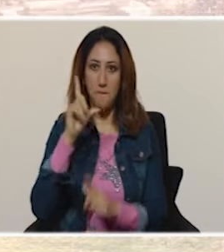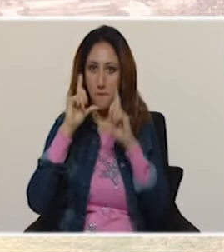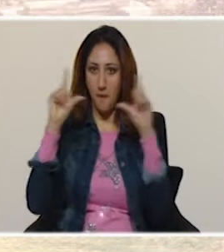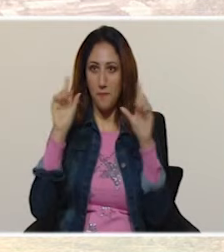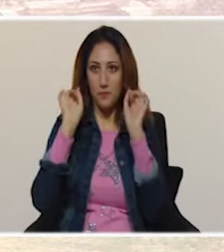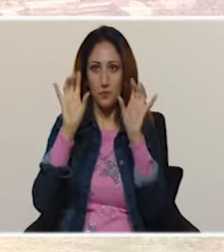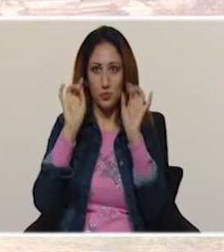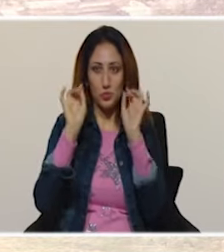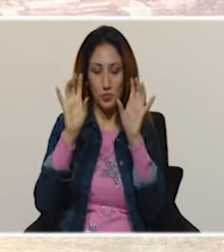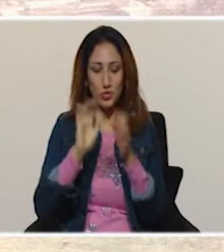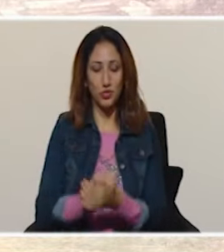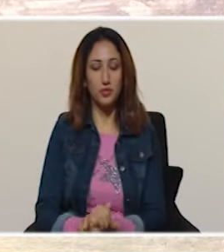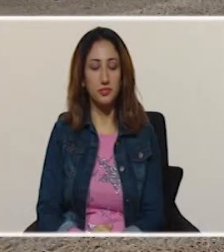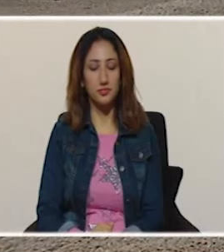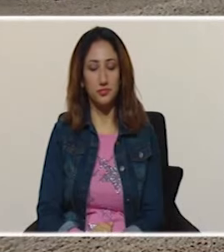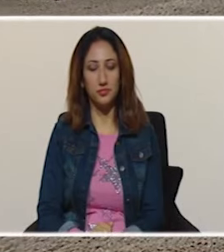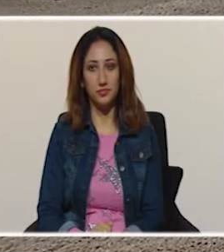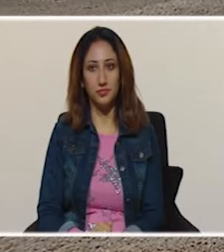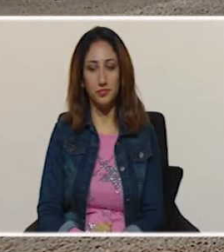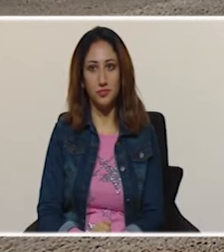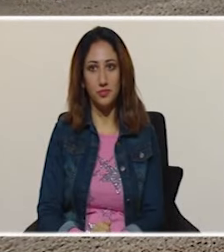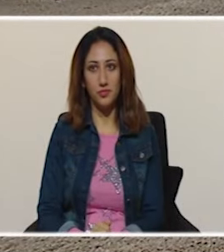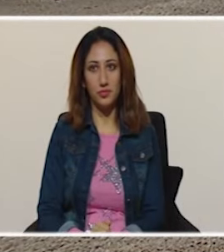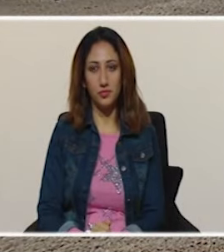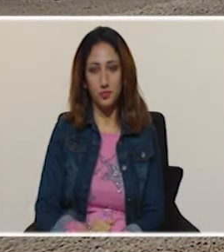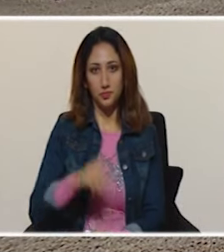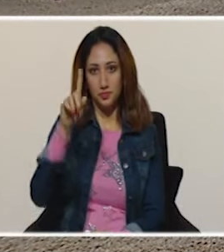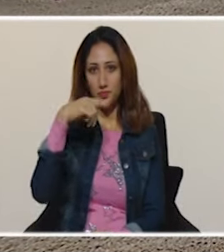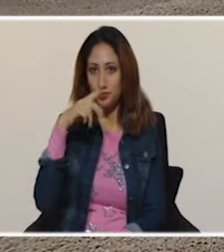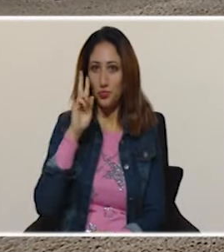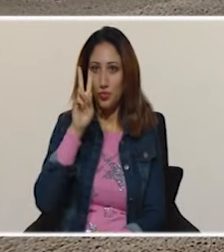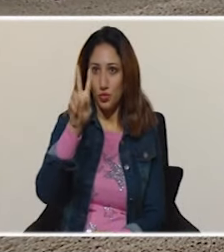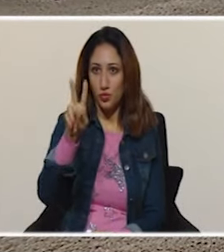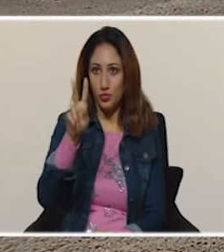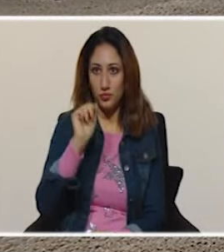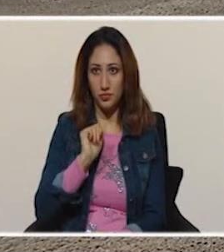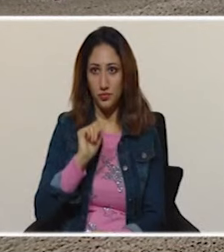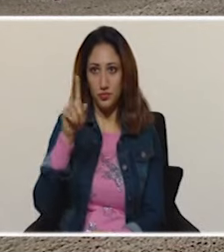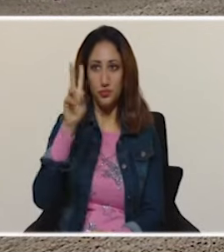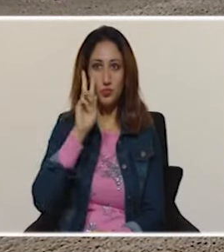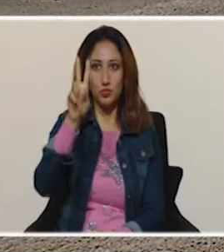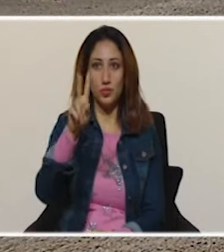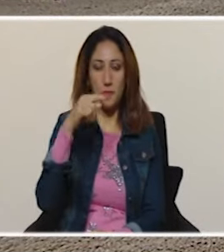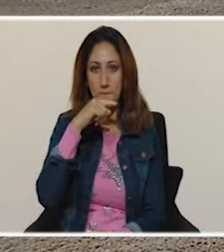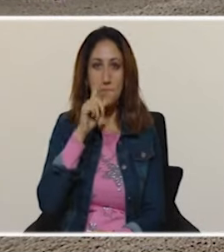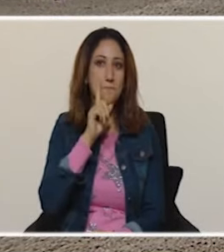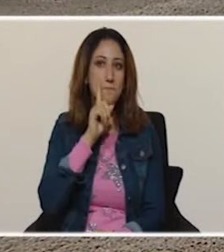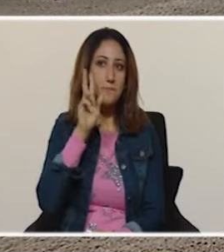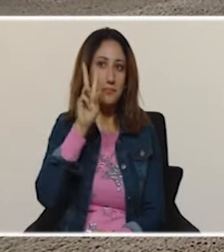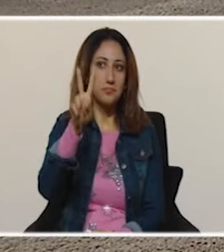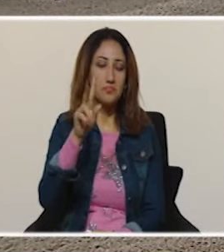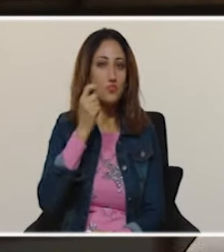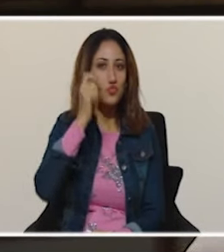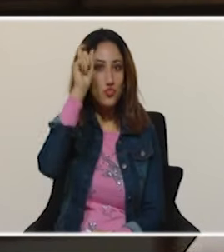الله. دكتور لو سمحت عم تتفرج علينا هلأ، ماذا تريد أن تقول في هذه الست الجميلة اللي أمر؟ أقول